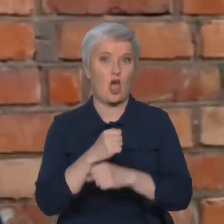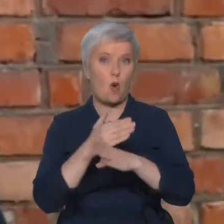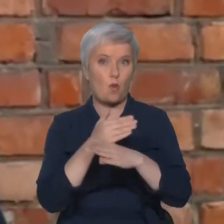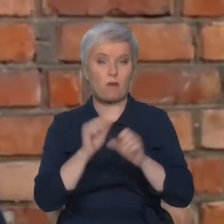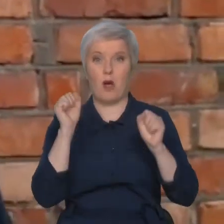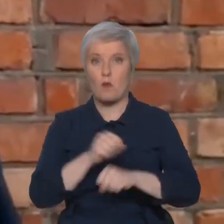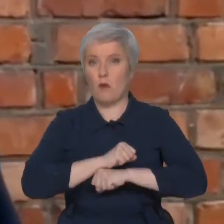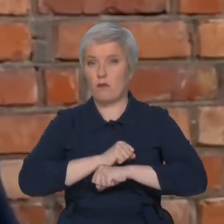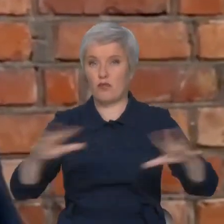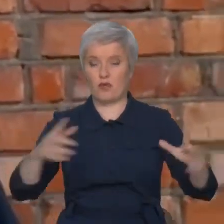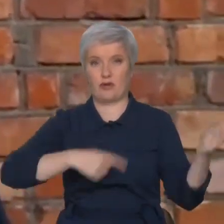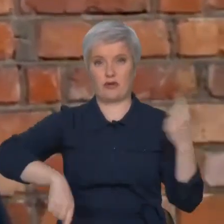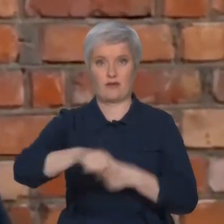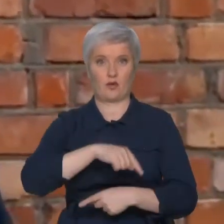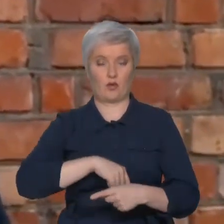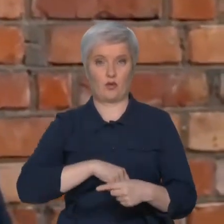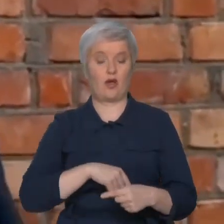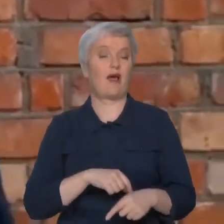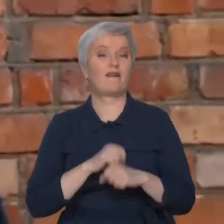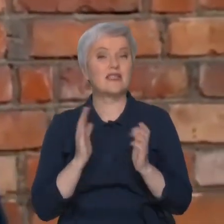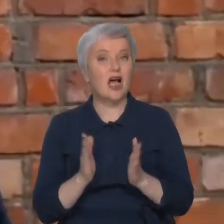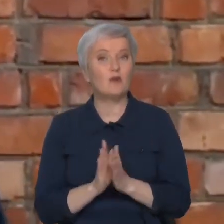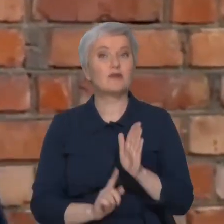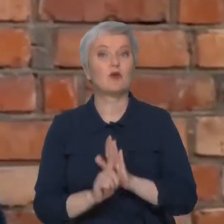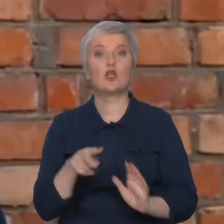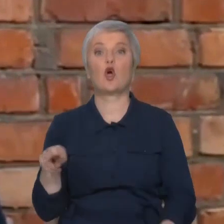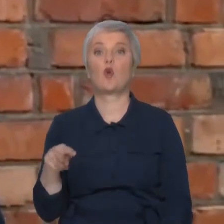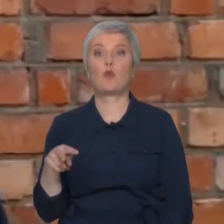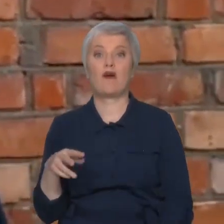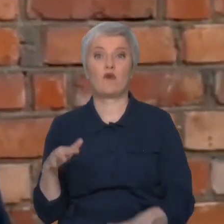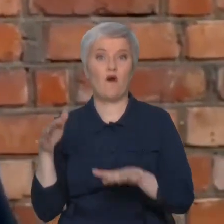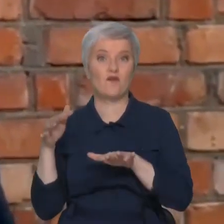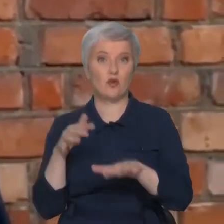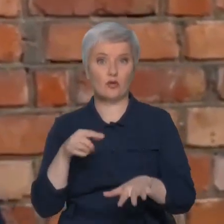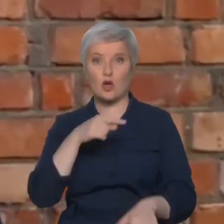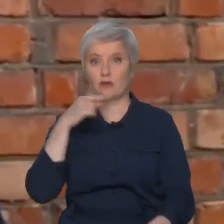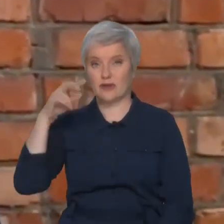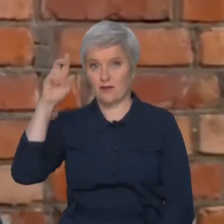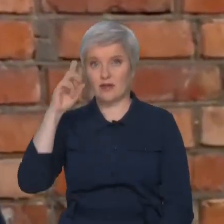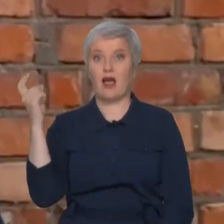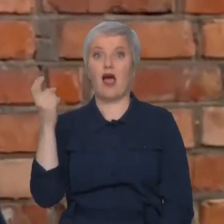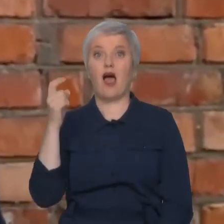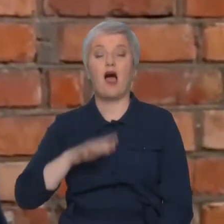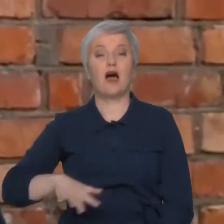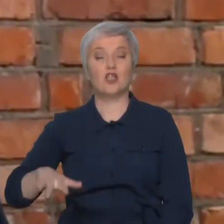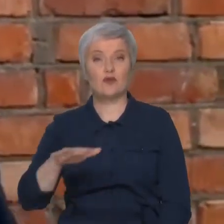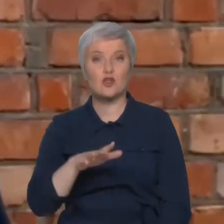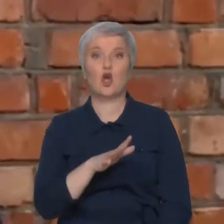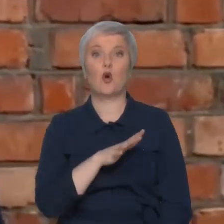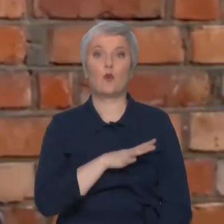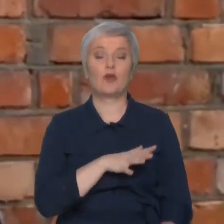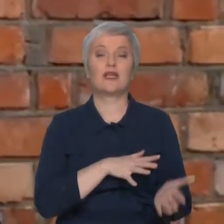розкидати просто навколо. Загалом від початку лютневого вторгнення Російської Федерації на Харківщині